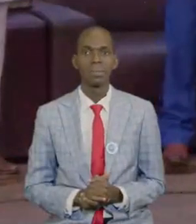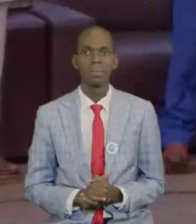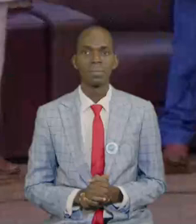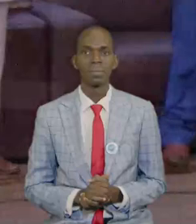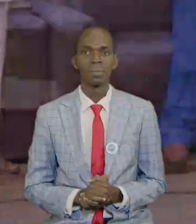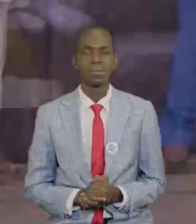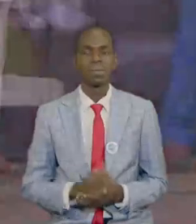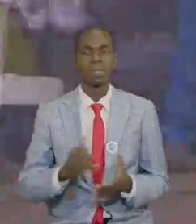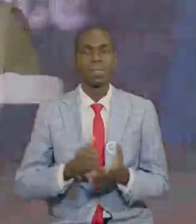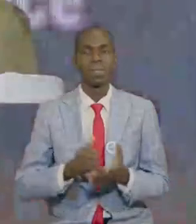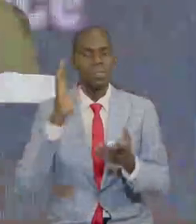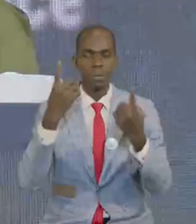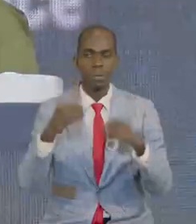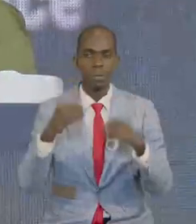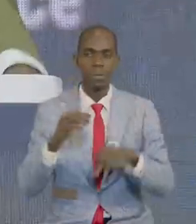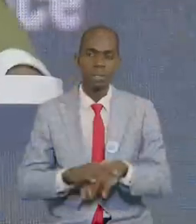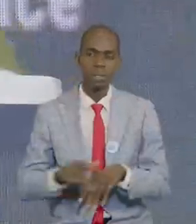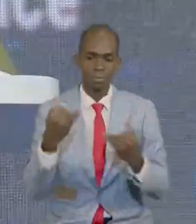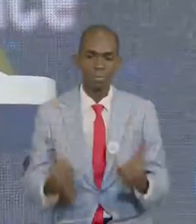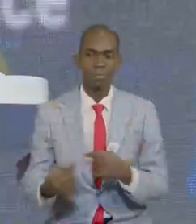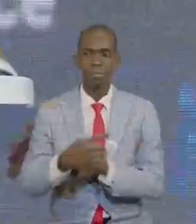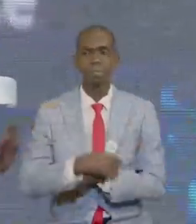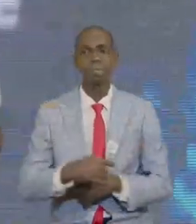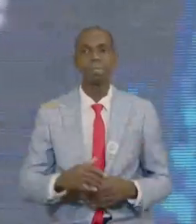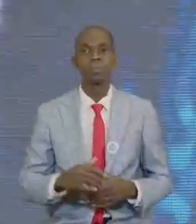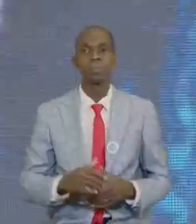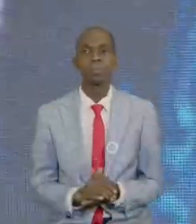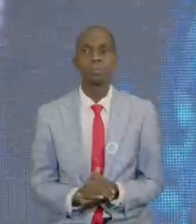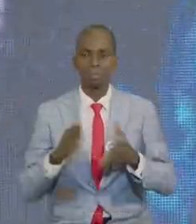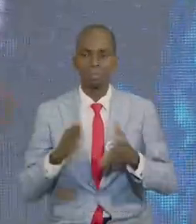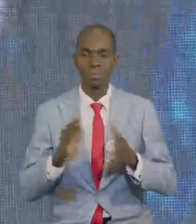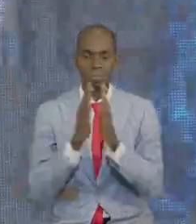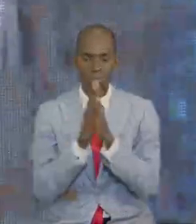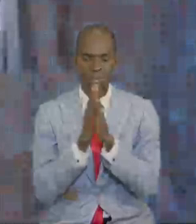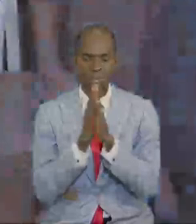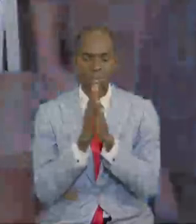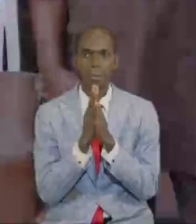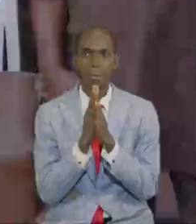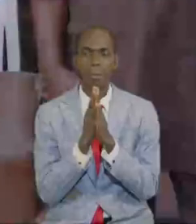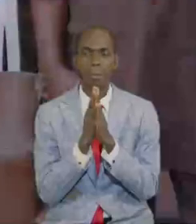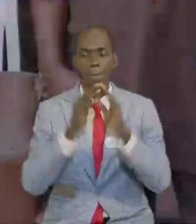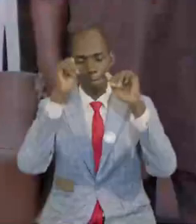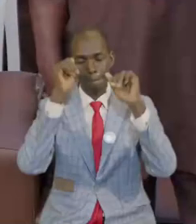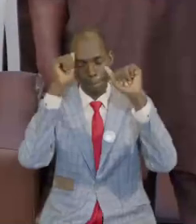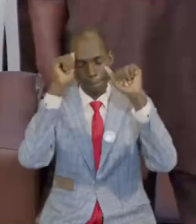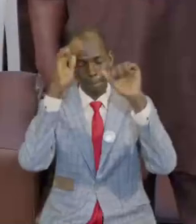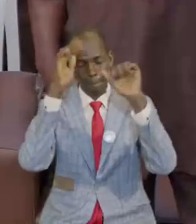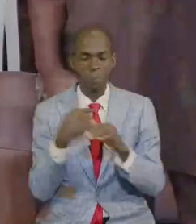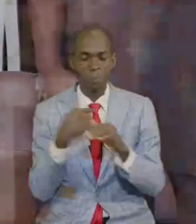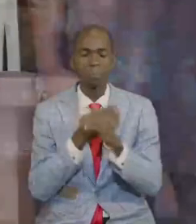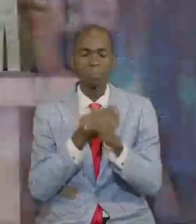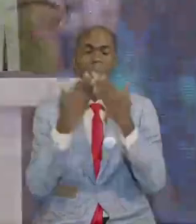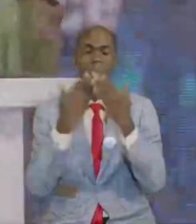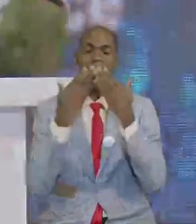It will come upon you today. Elle viendra sur toi. Let's pray together. Prions ensemble. Father, we thank you for this hour. Père,